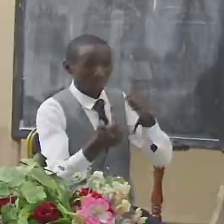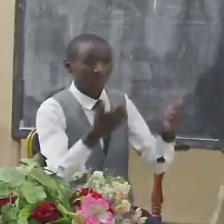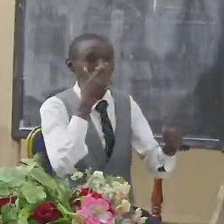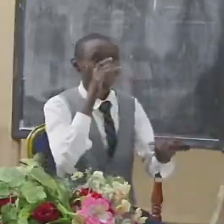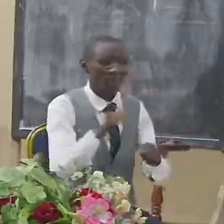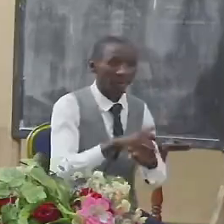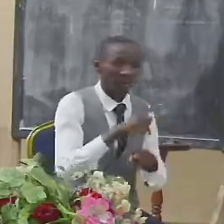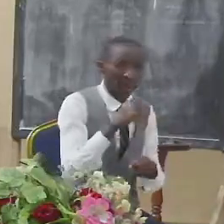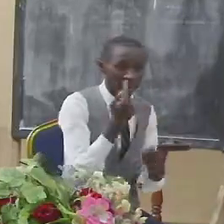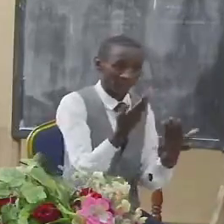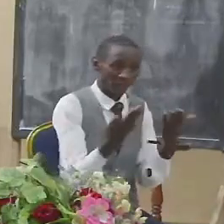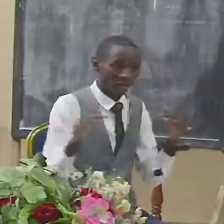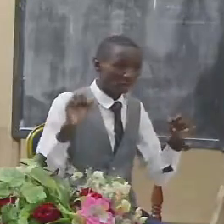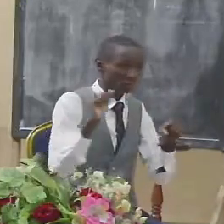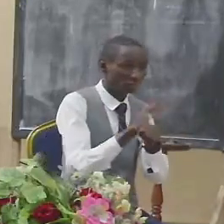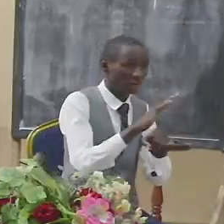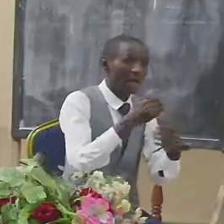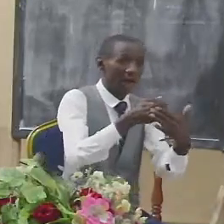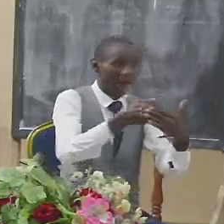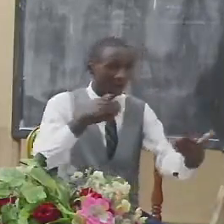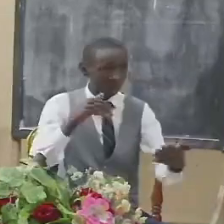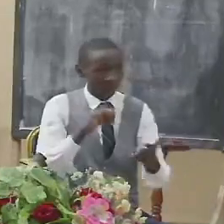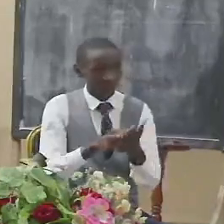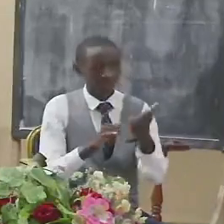s'accomplir avant ça. Oui,